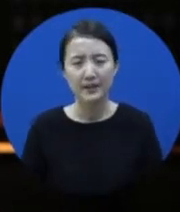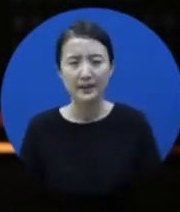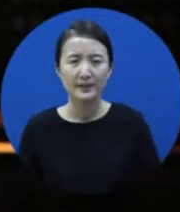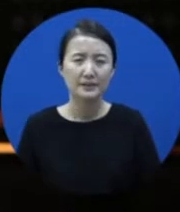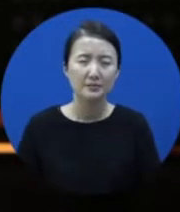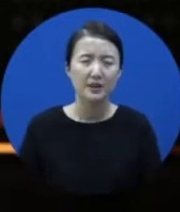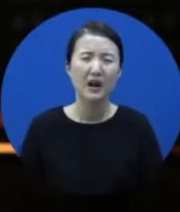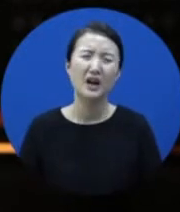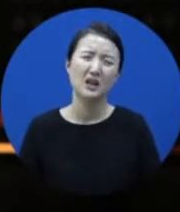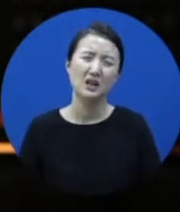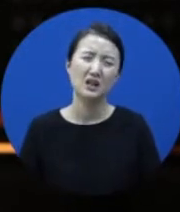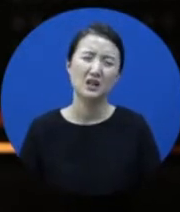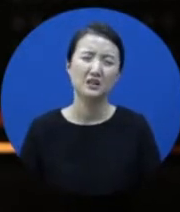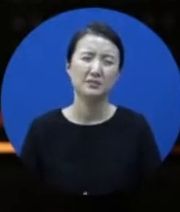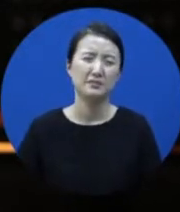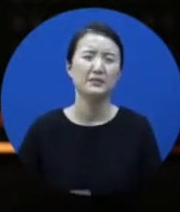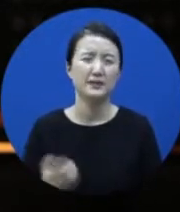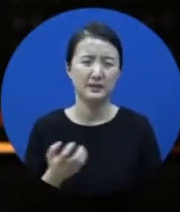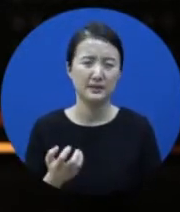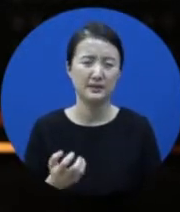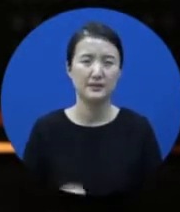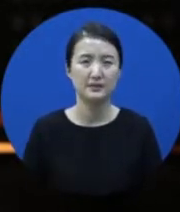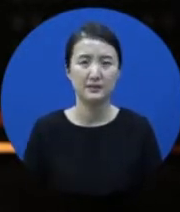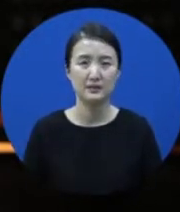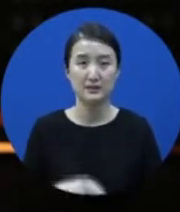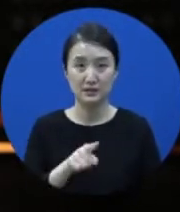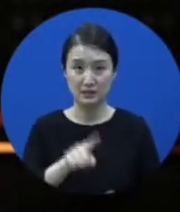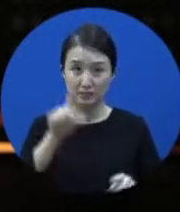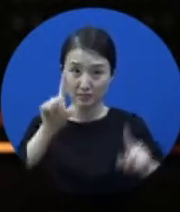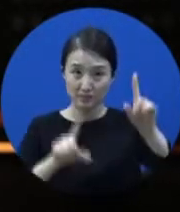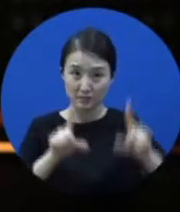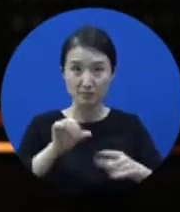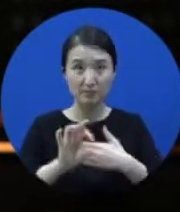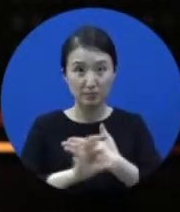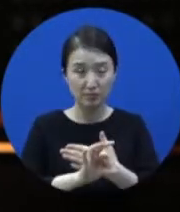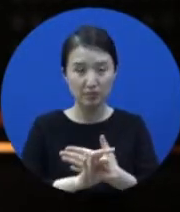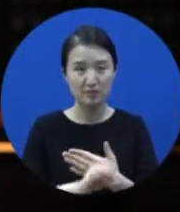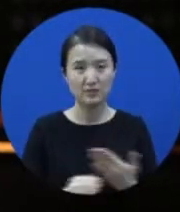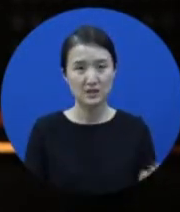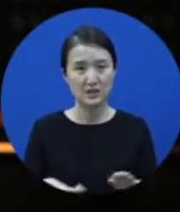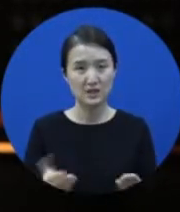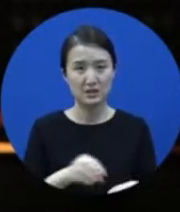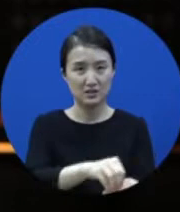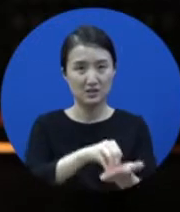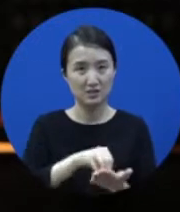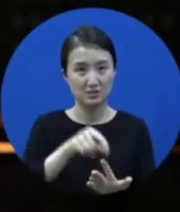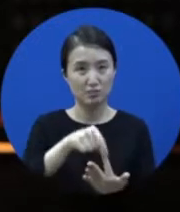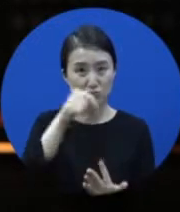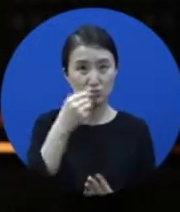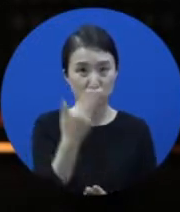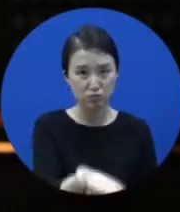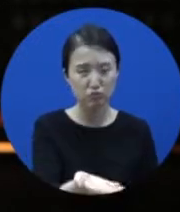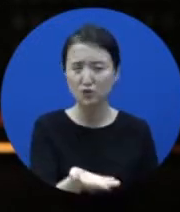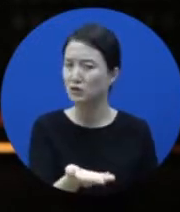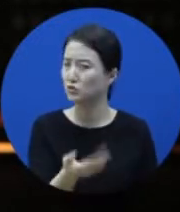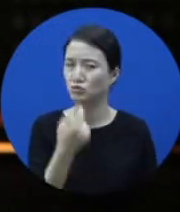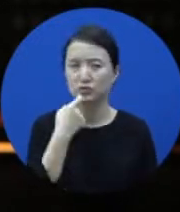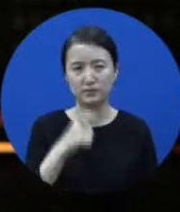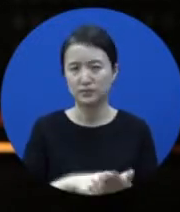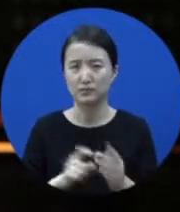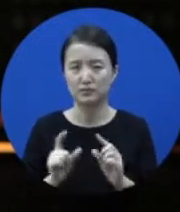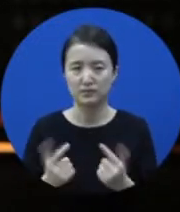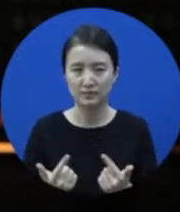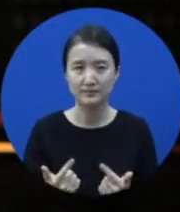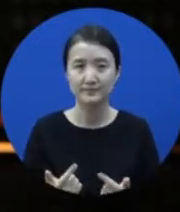누구나 그런 사람하고는 별로 일하고 싶어 하지 않습니다. 건강미가 넘쳐야죠. 활기가 넘쳐야죠. 이런 사람하고